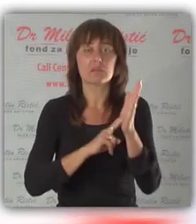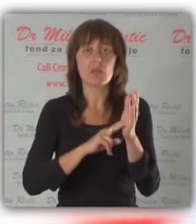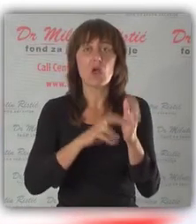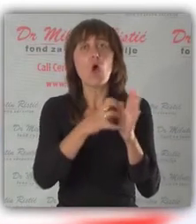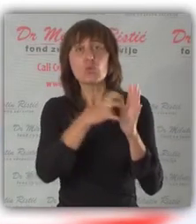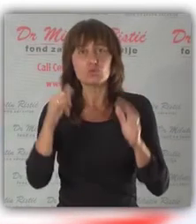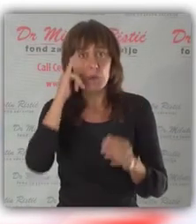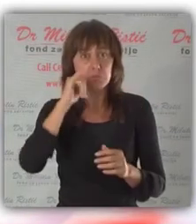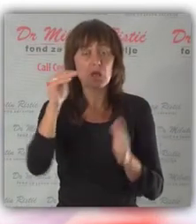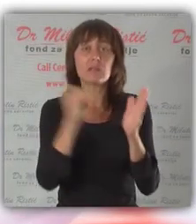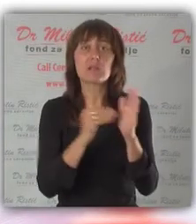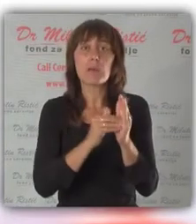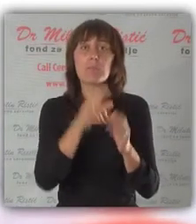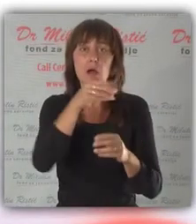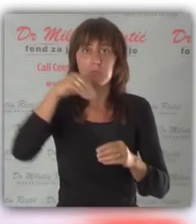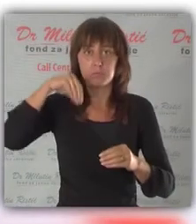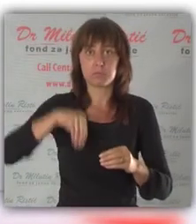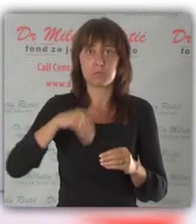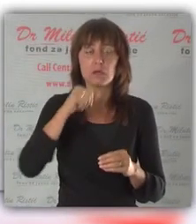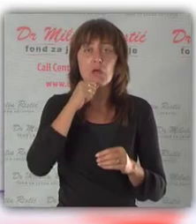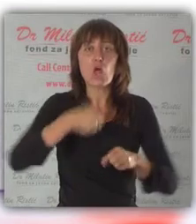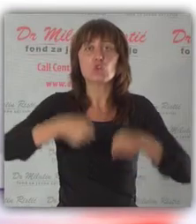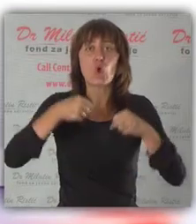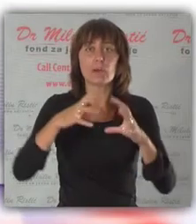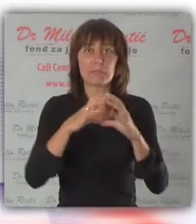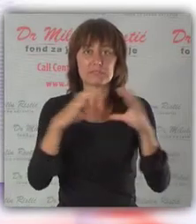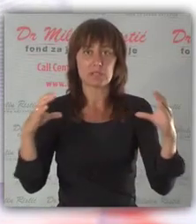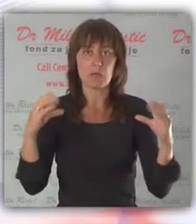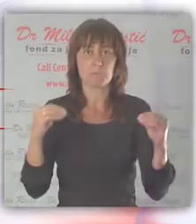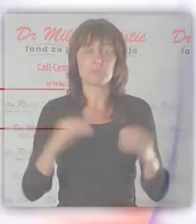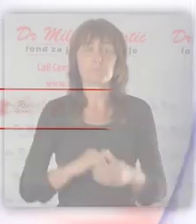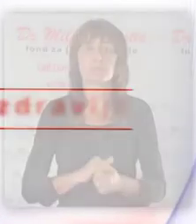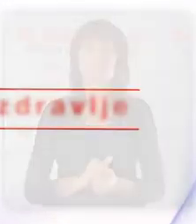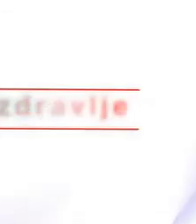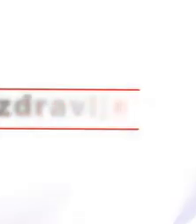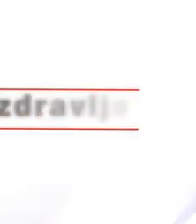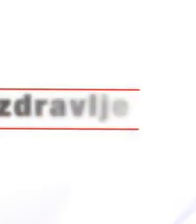a tokom dužeg putovanja insulin je potrebno držati u frio torbicama.